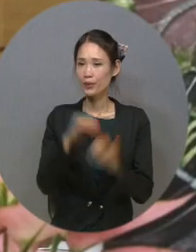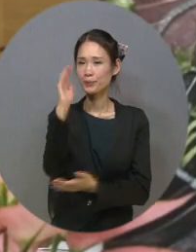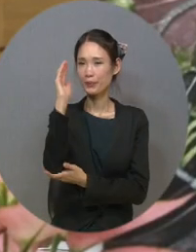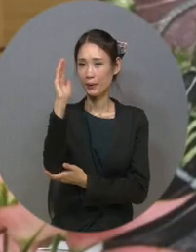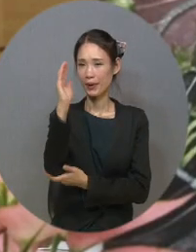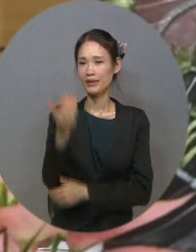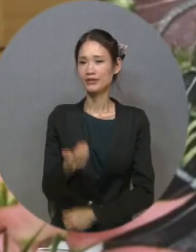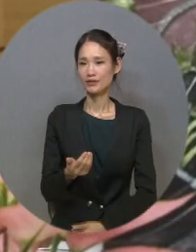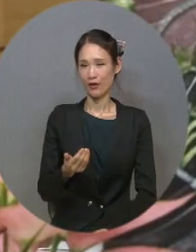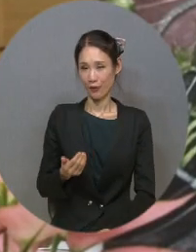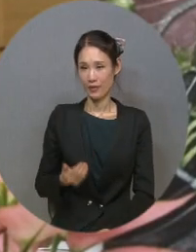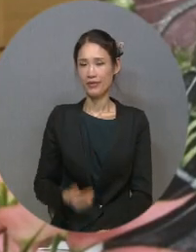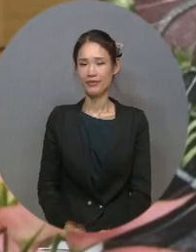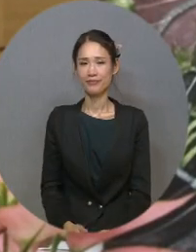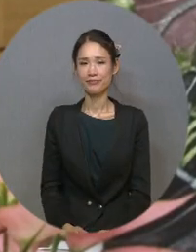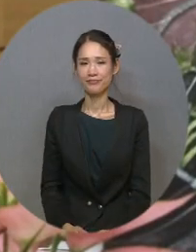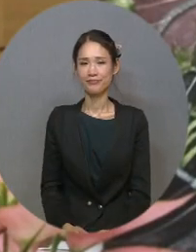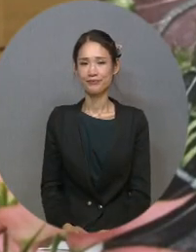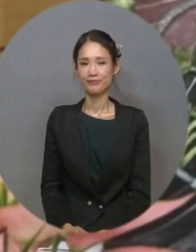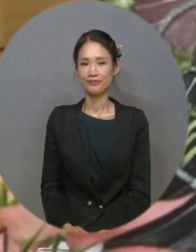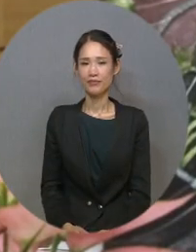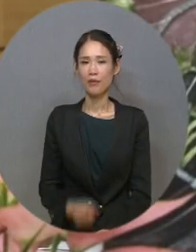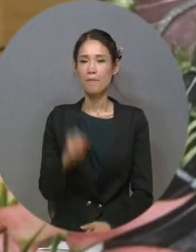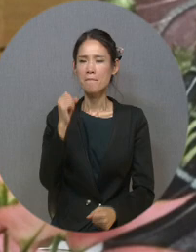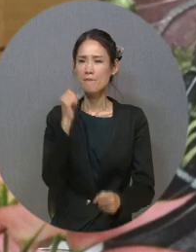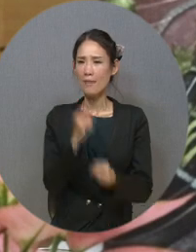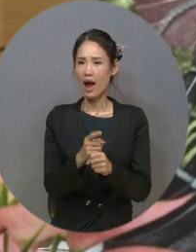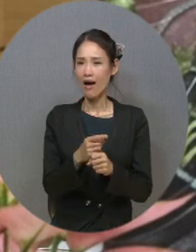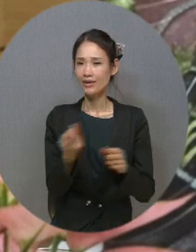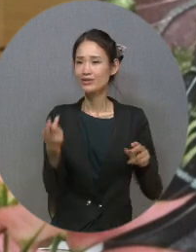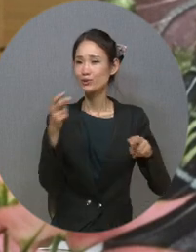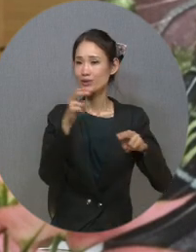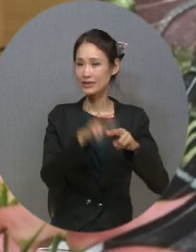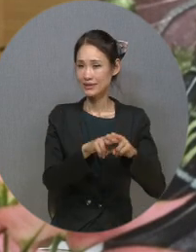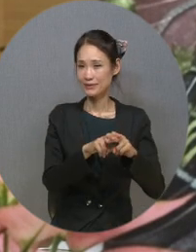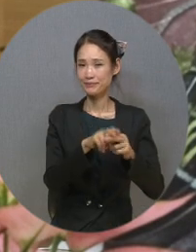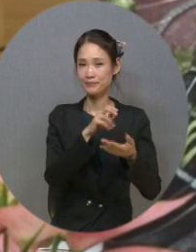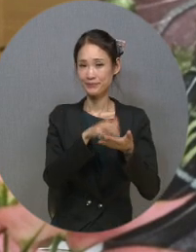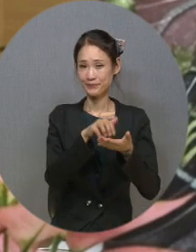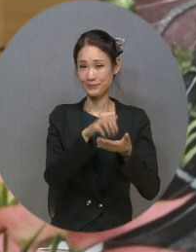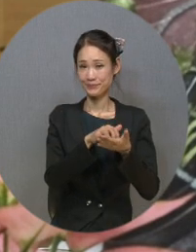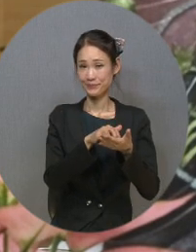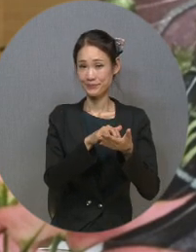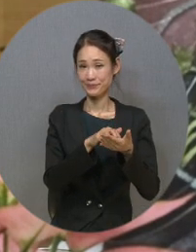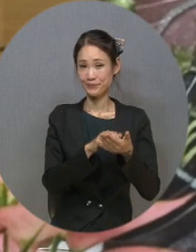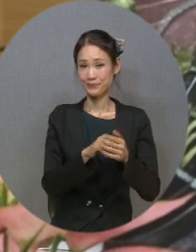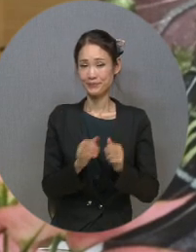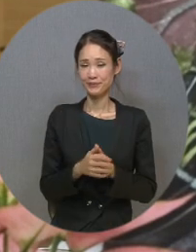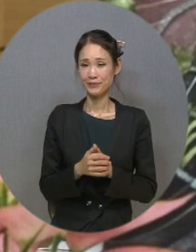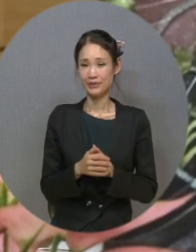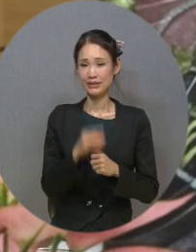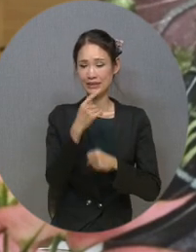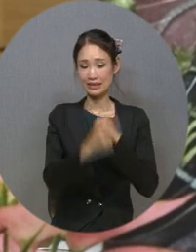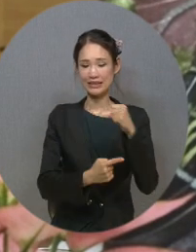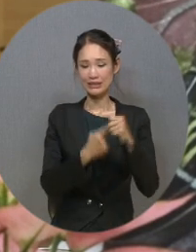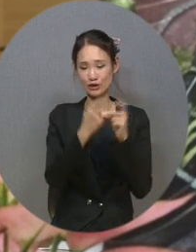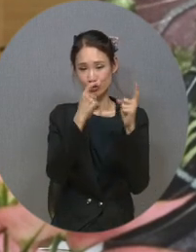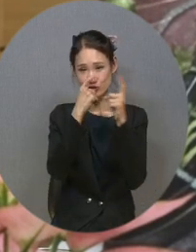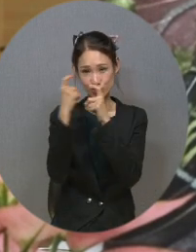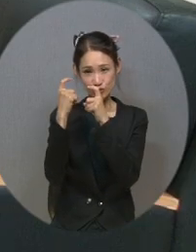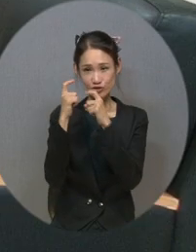있어서 어느덧 벌써 취임하신 지 민선 8기 1주년을